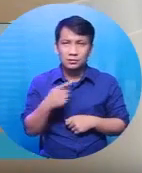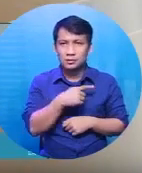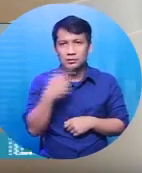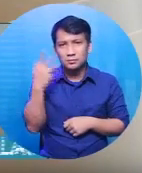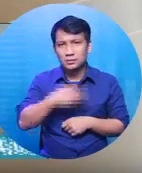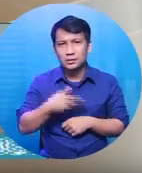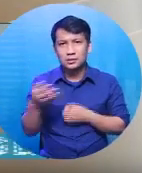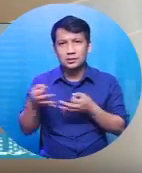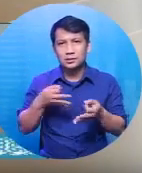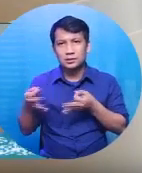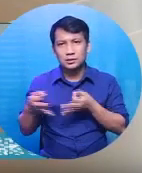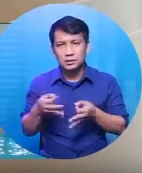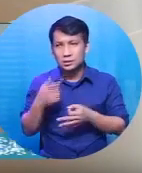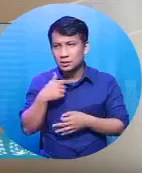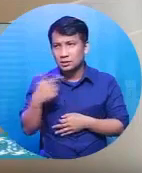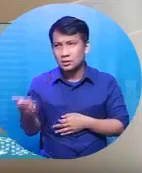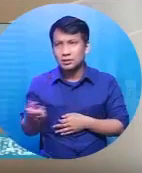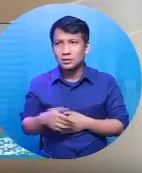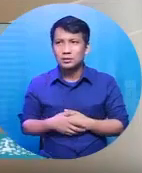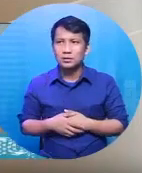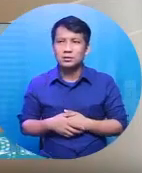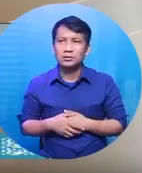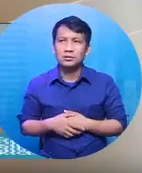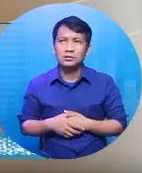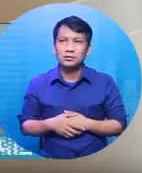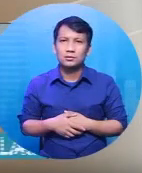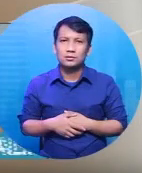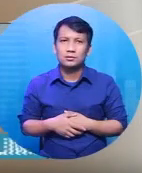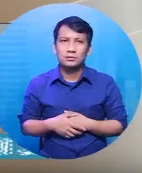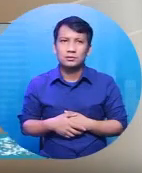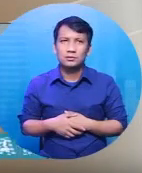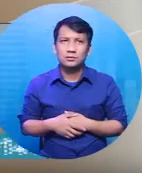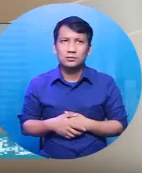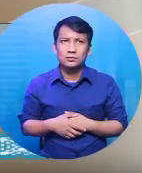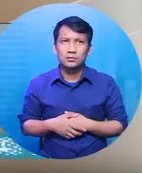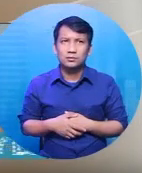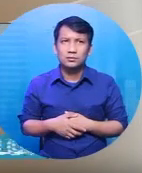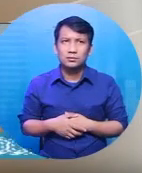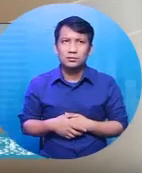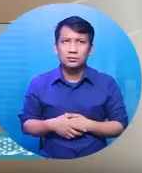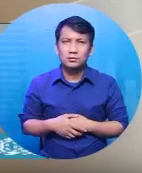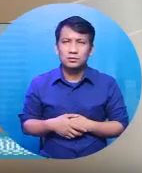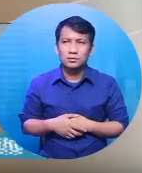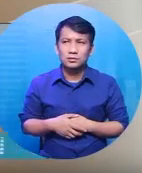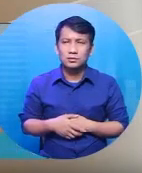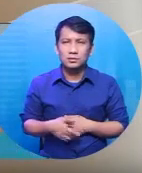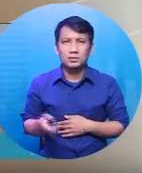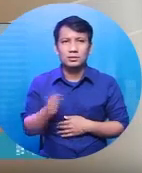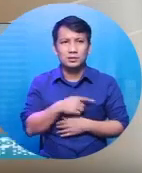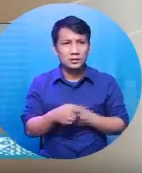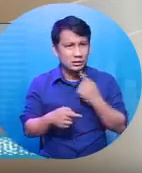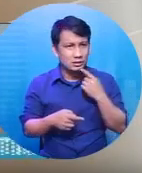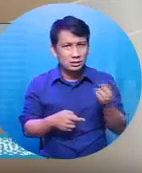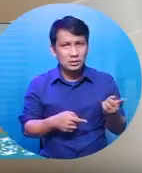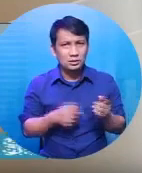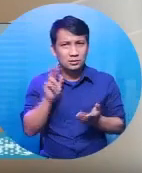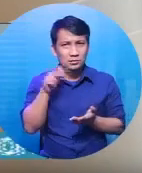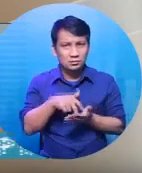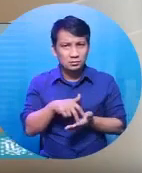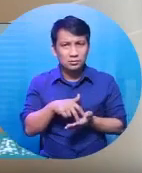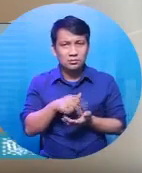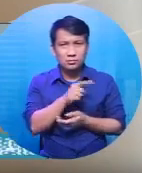Nay. Maganda yung paliwanag niya. Pakisagot lang, Nay. Yung po, sir, sinasabi niya sa akin na